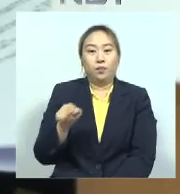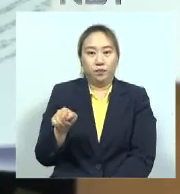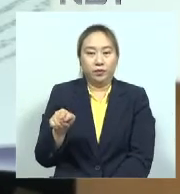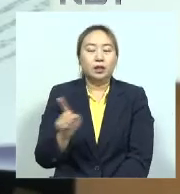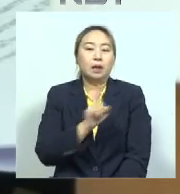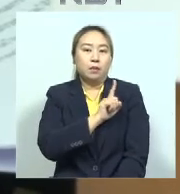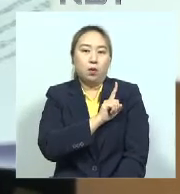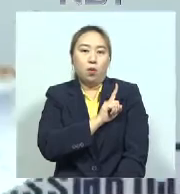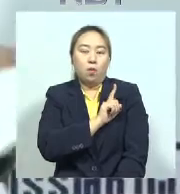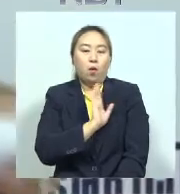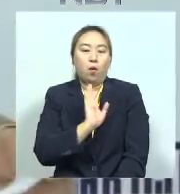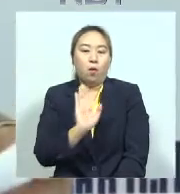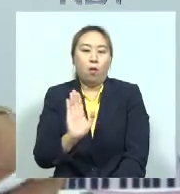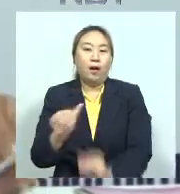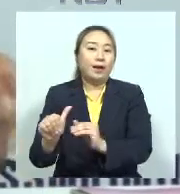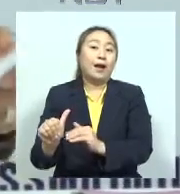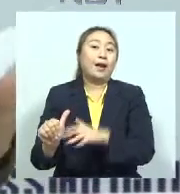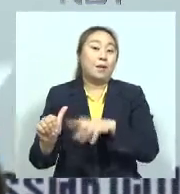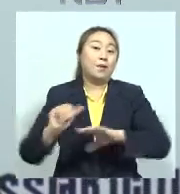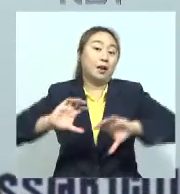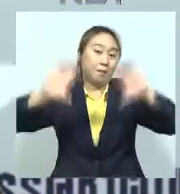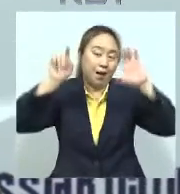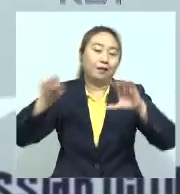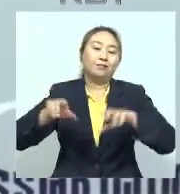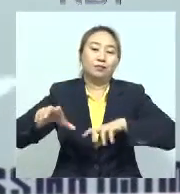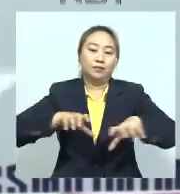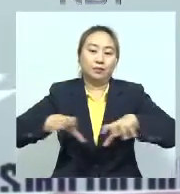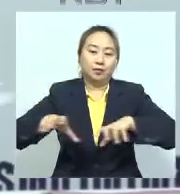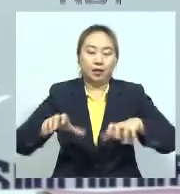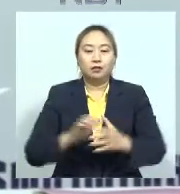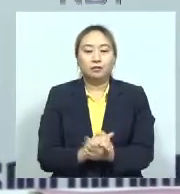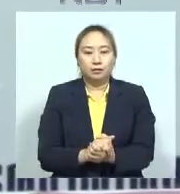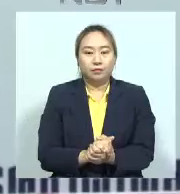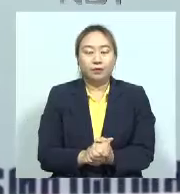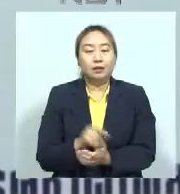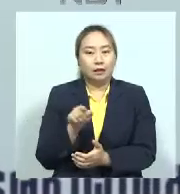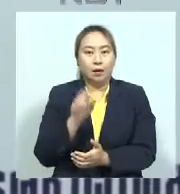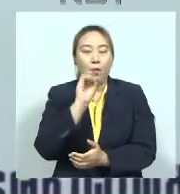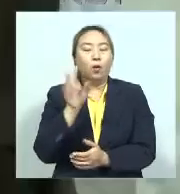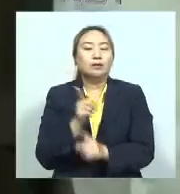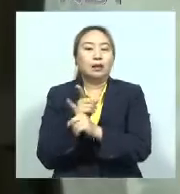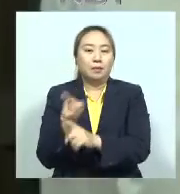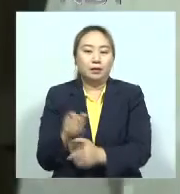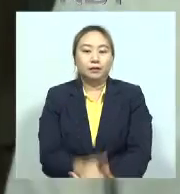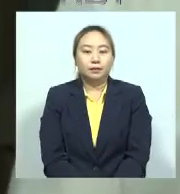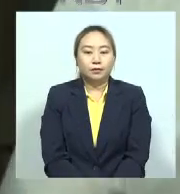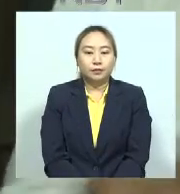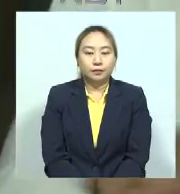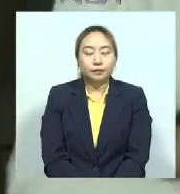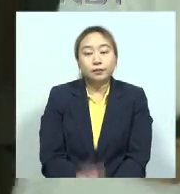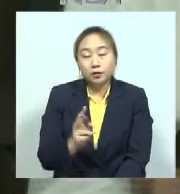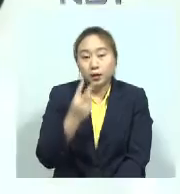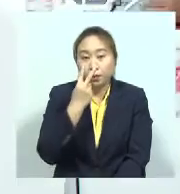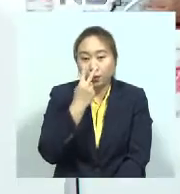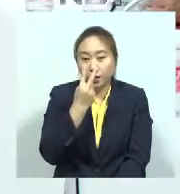เป็นหน้าที่พรรคแกนนำรัฐบาลจัดการนะคะนี่คุณนิกรจำนงก็ยืนยันมาว่าแบบนั้น ครับไปดูอีกทาง